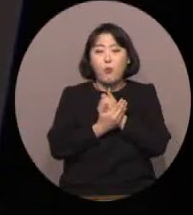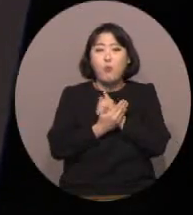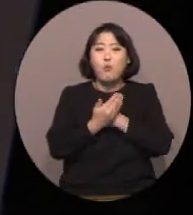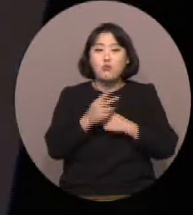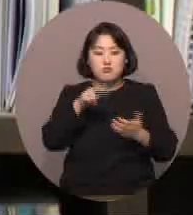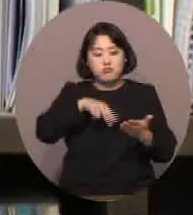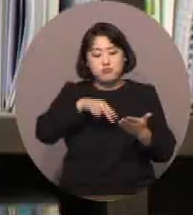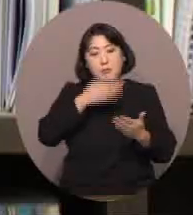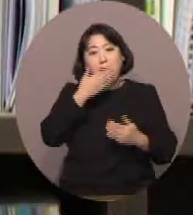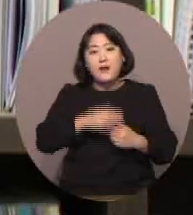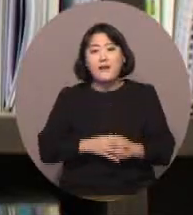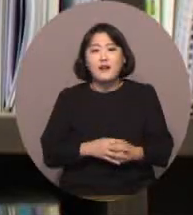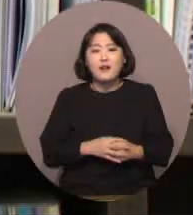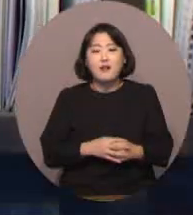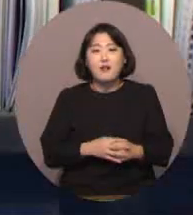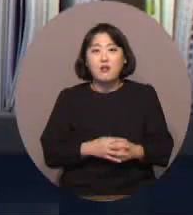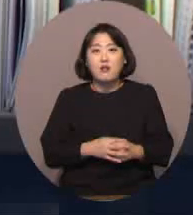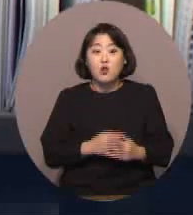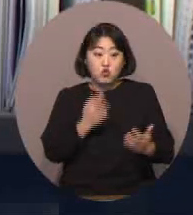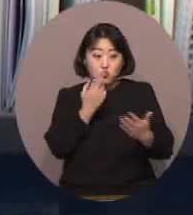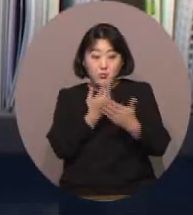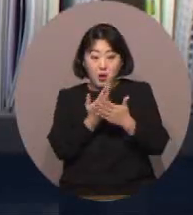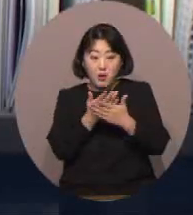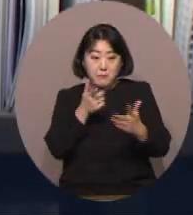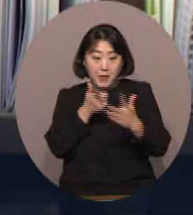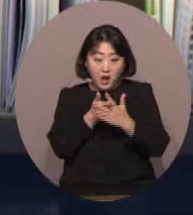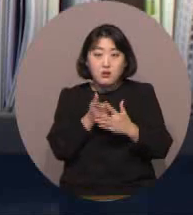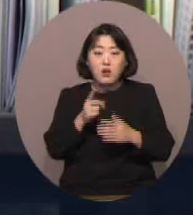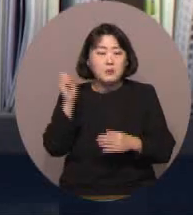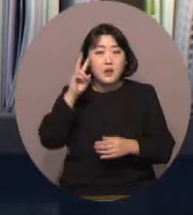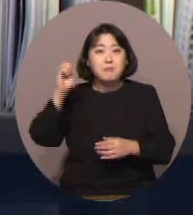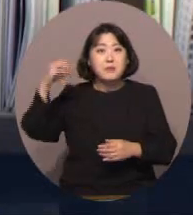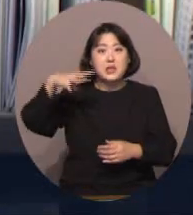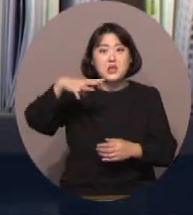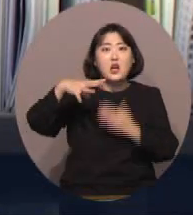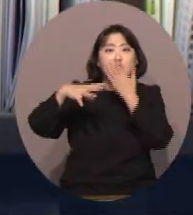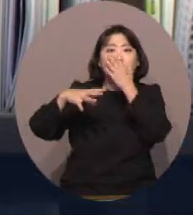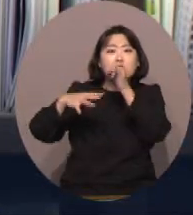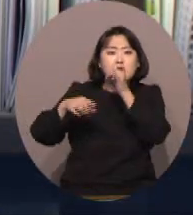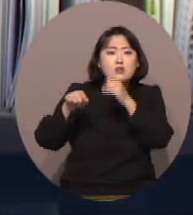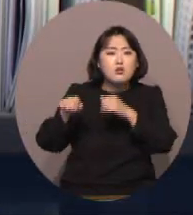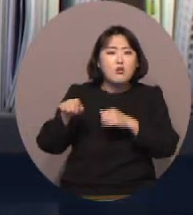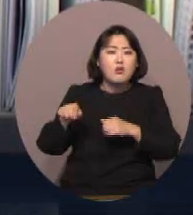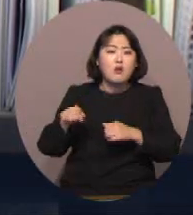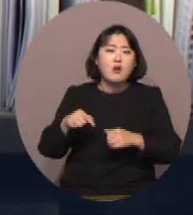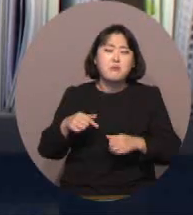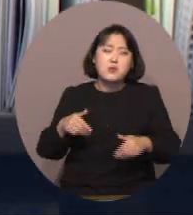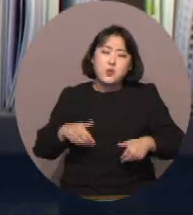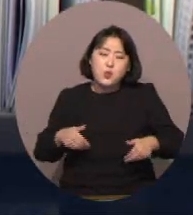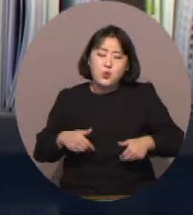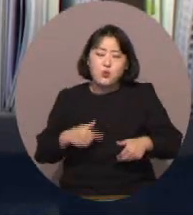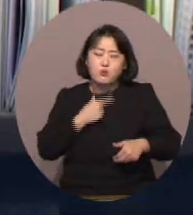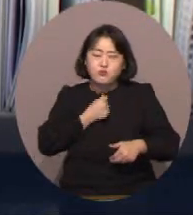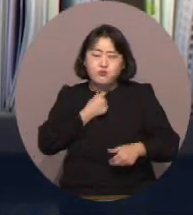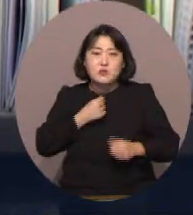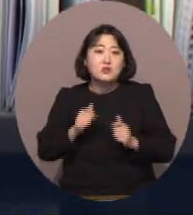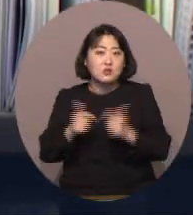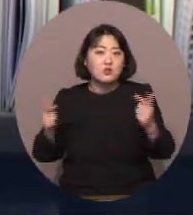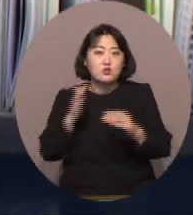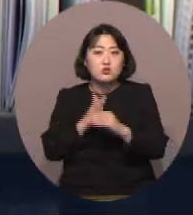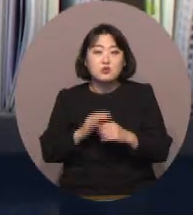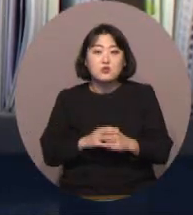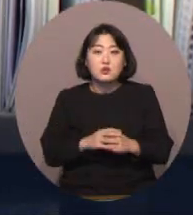가능합니다. 투명하다가 빛이 나오는 그런 제품들에 대한 니즈가 점차 증가하고 있고요. 예를